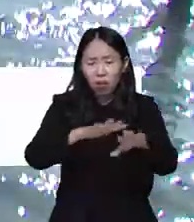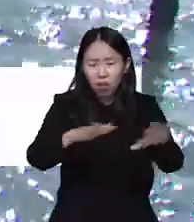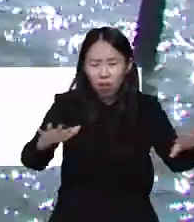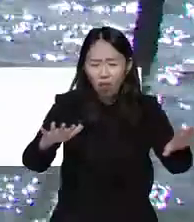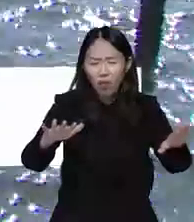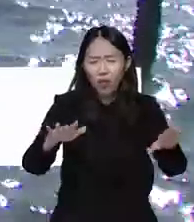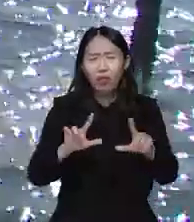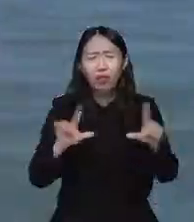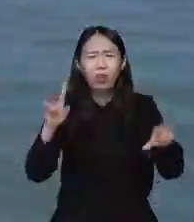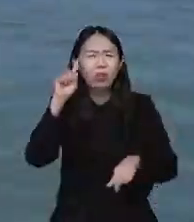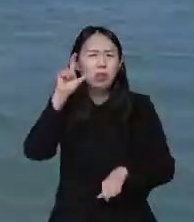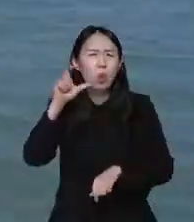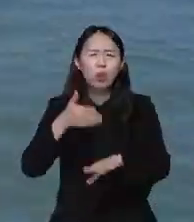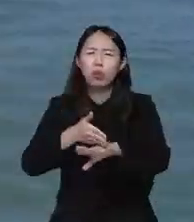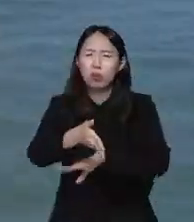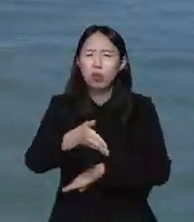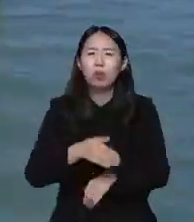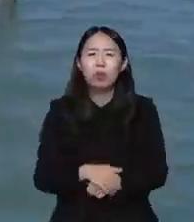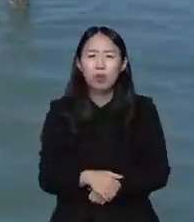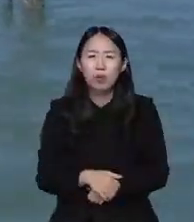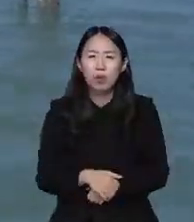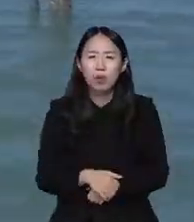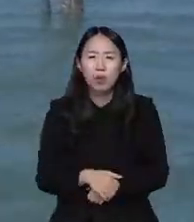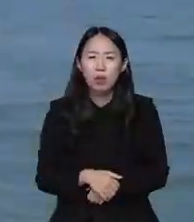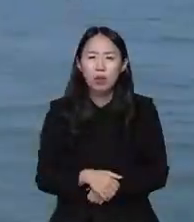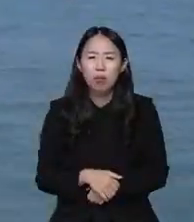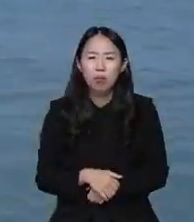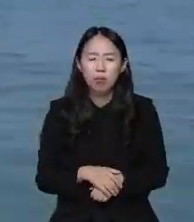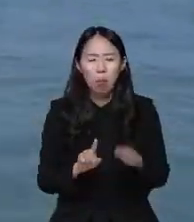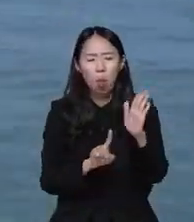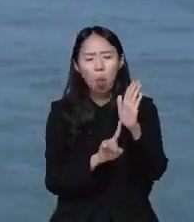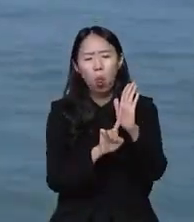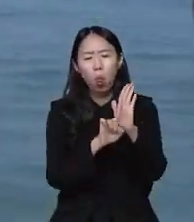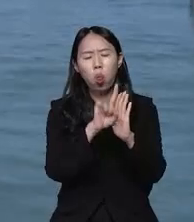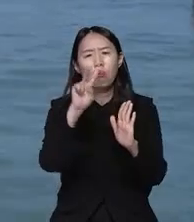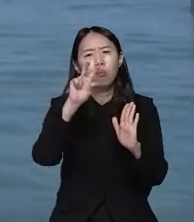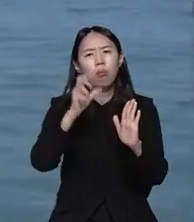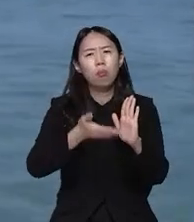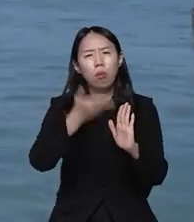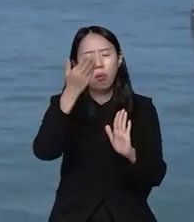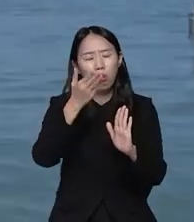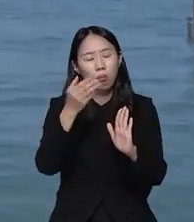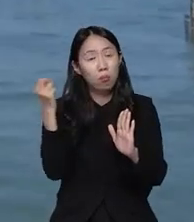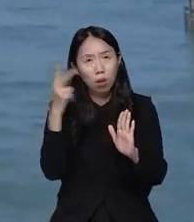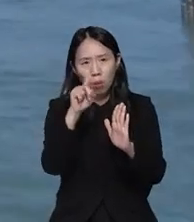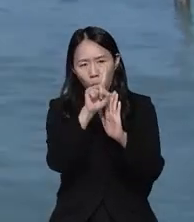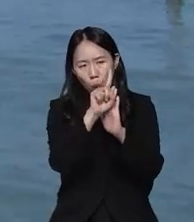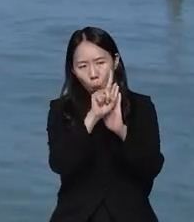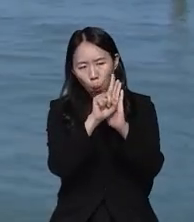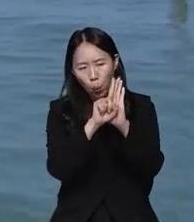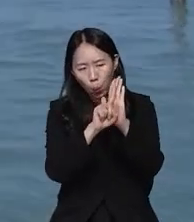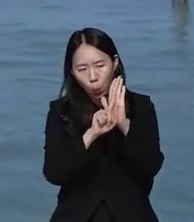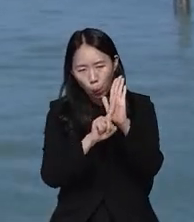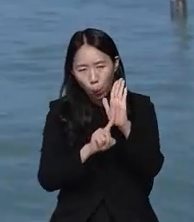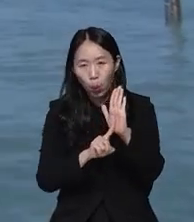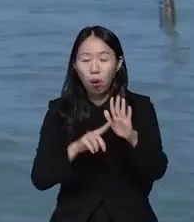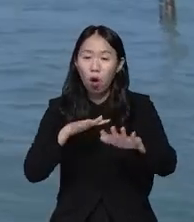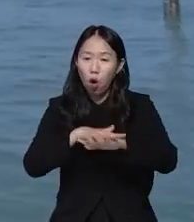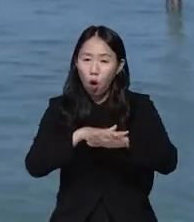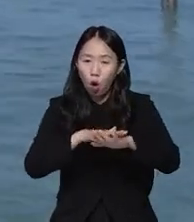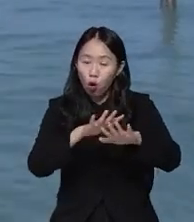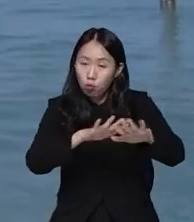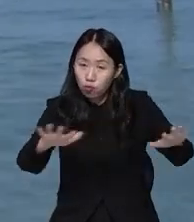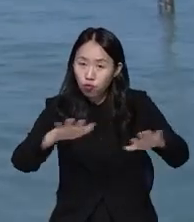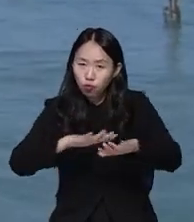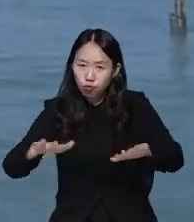예년보다 보름가량 늦어졌습니다. 25도를 넘었던 바닷물 온도가 점차 떨어지면서 지주식 김밭 설치 작업이